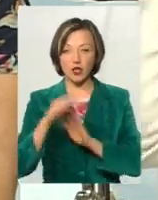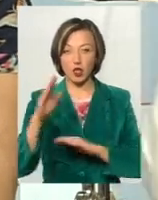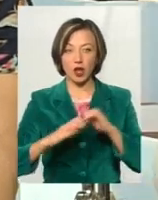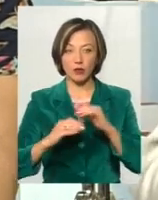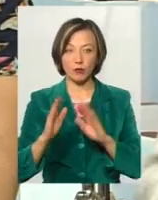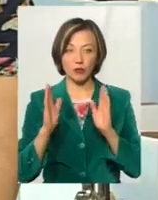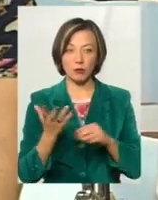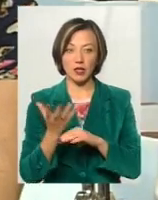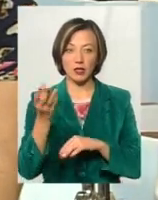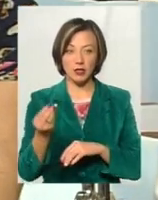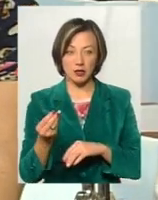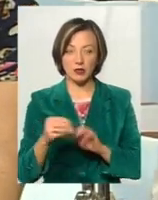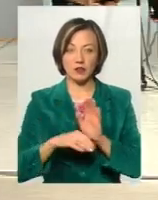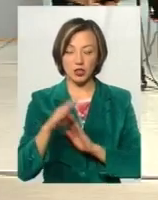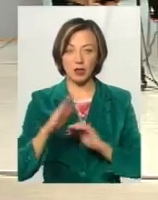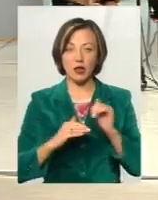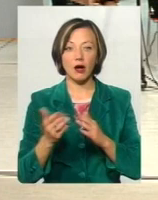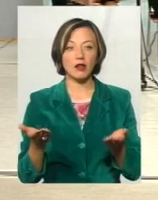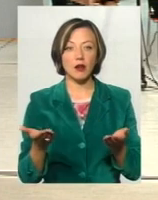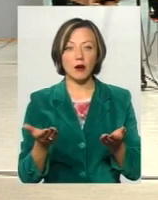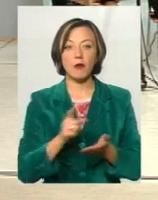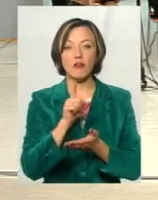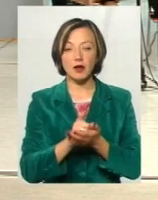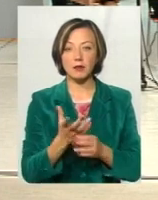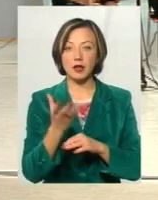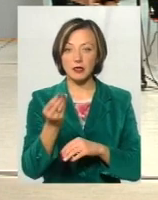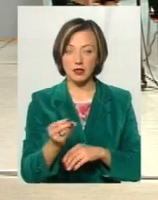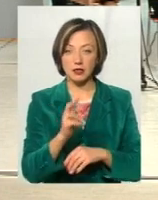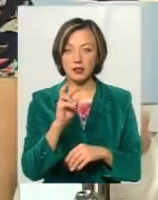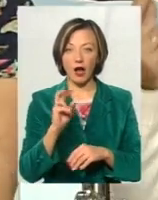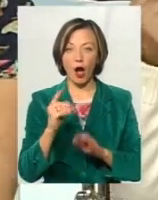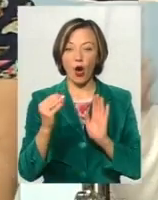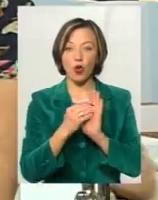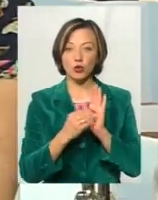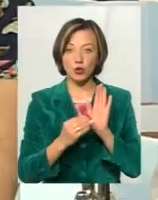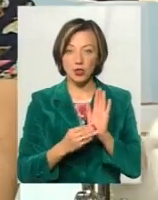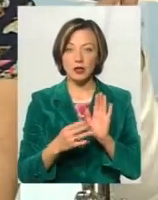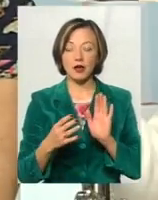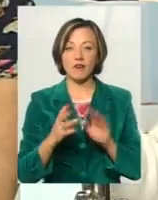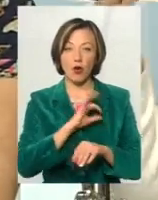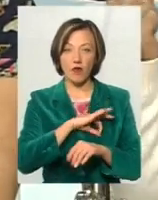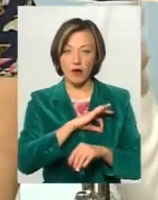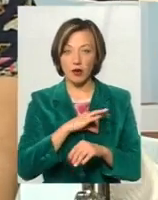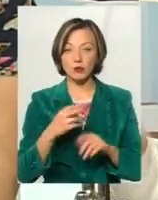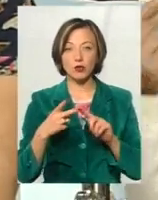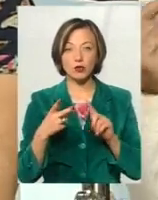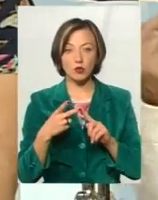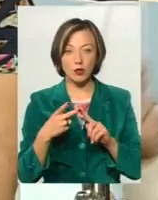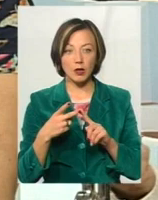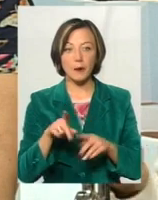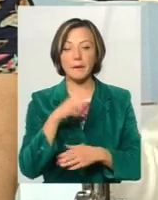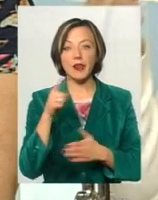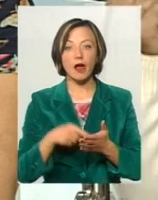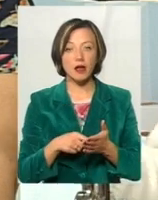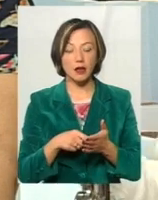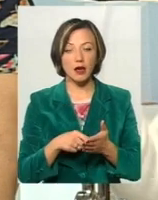категорії, то ми будемо йому платити як вищий вчитель. Йому повинні платити як вихователю по 9 розряду. Це перше. А по-друге, в мене є